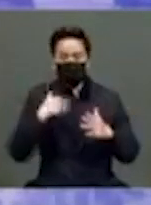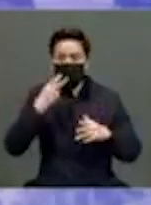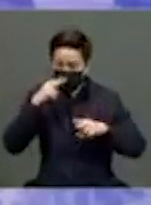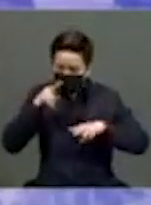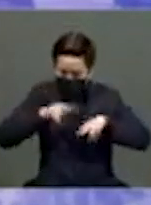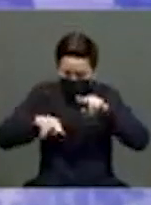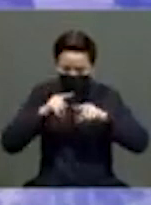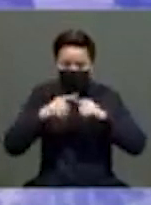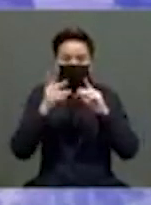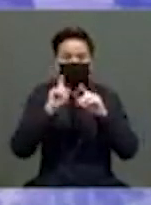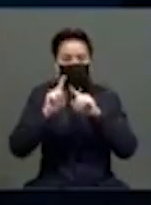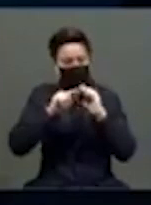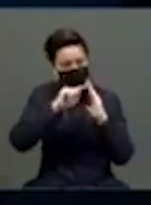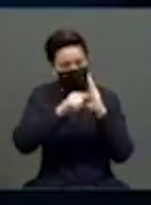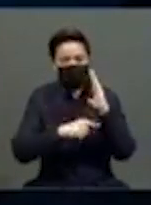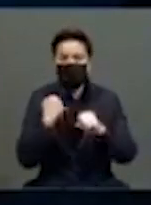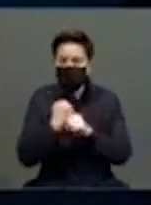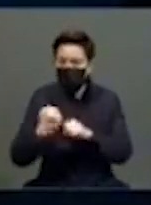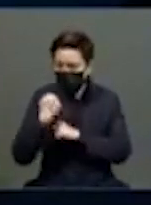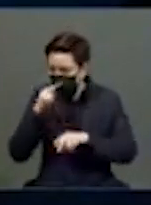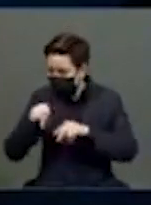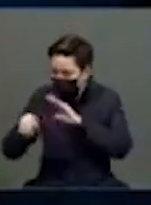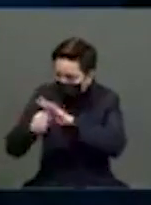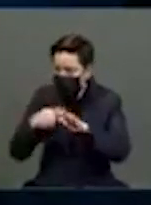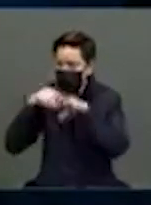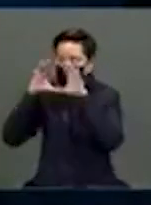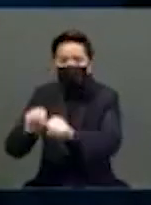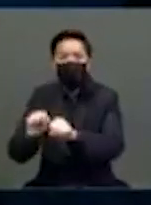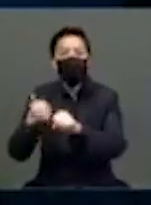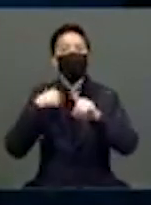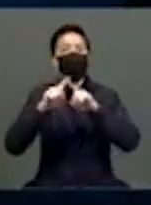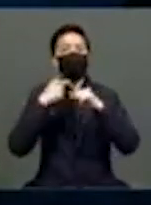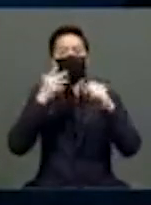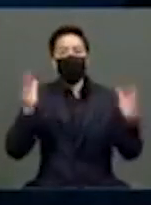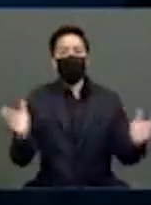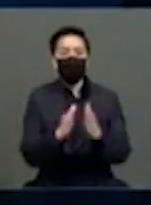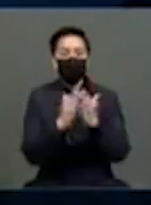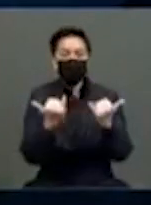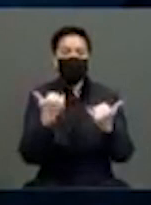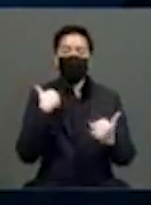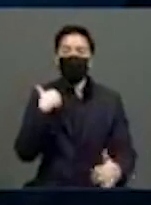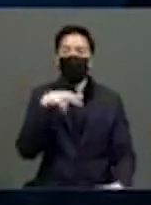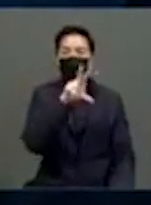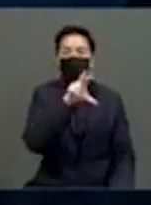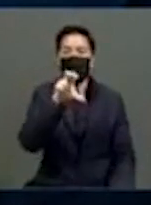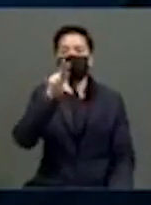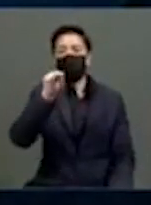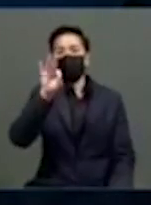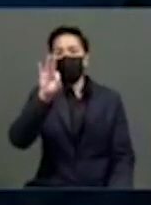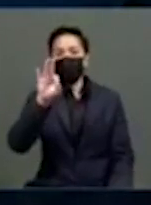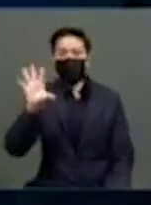ด่านของต่างๆนี้ก็ทำงานกันอย่างเต็มที่นะครับแล้วก็มี339รายที่ถูก